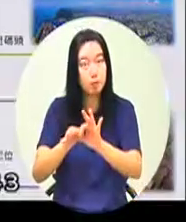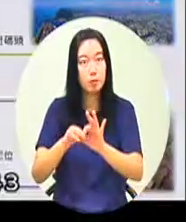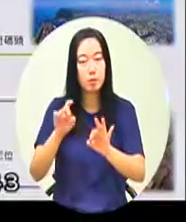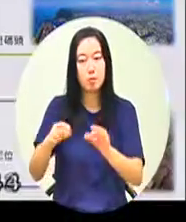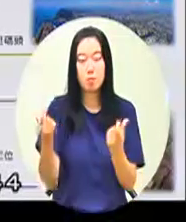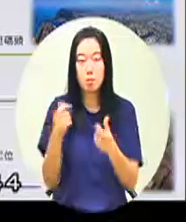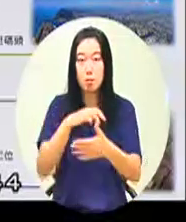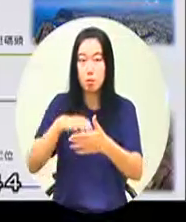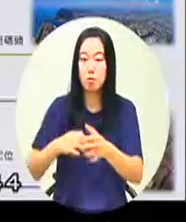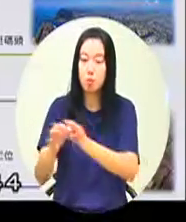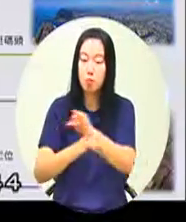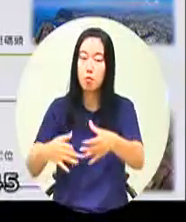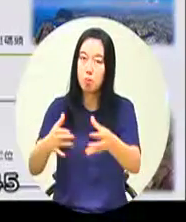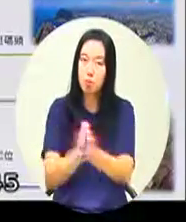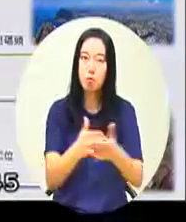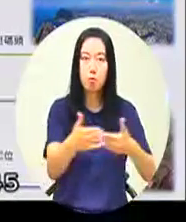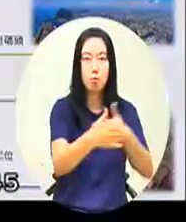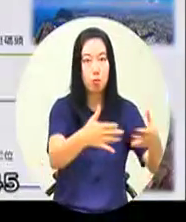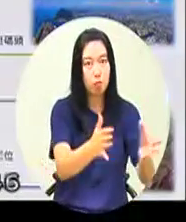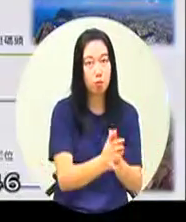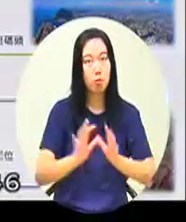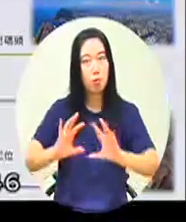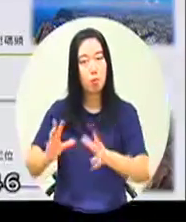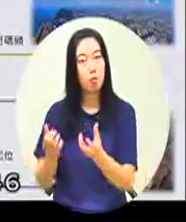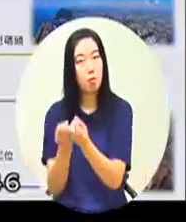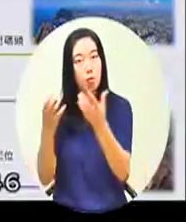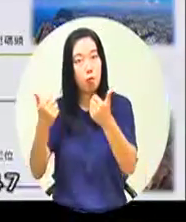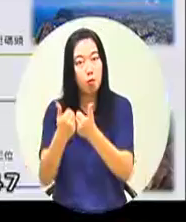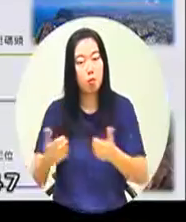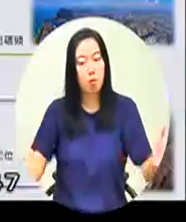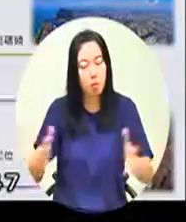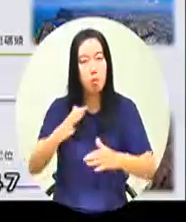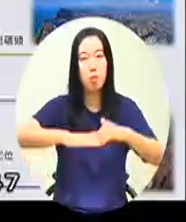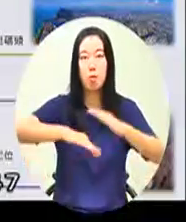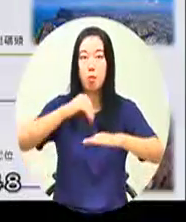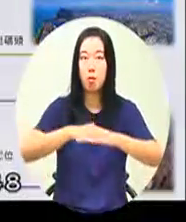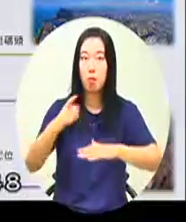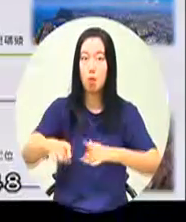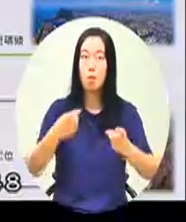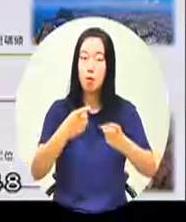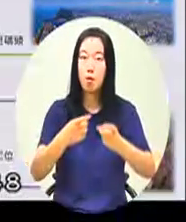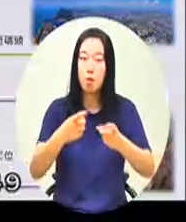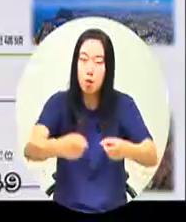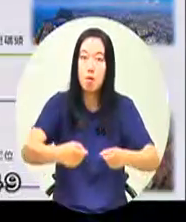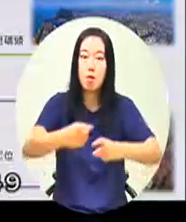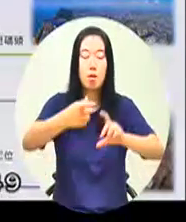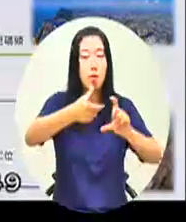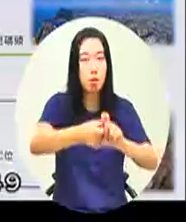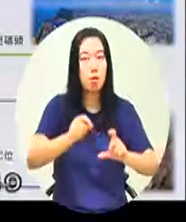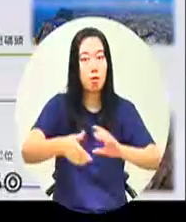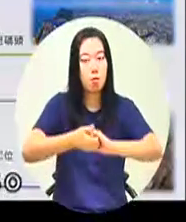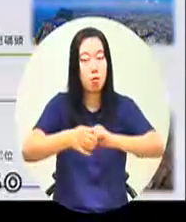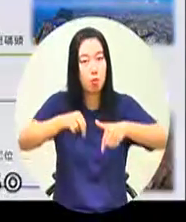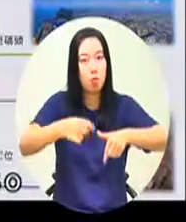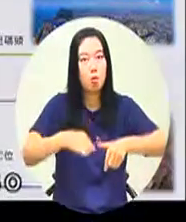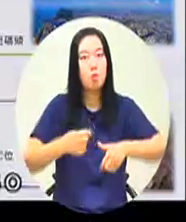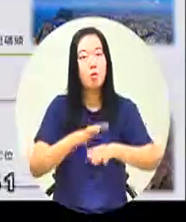包含经济部、交通部、国发会等中央部会研商整个港区的定位，然后分期进行开